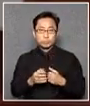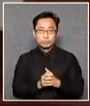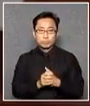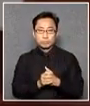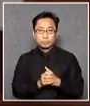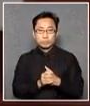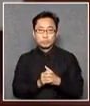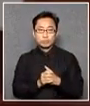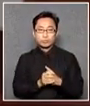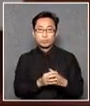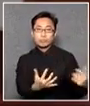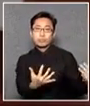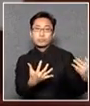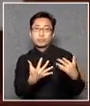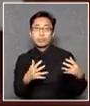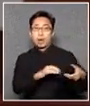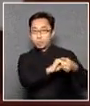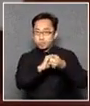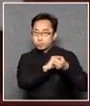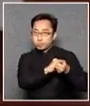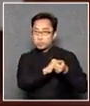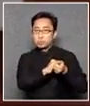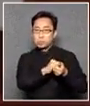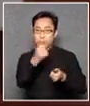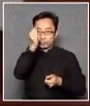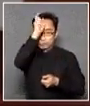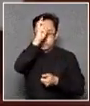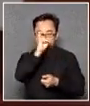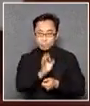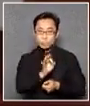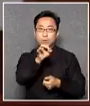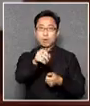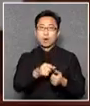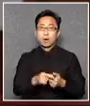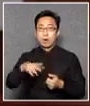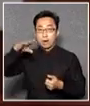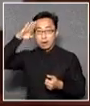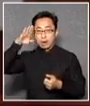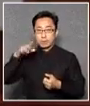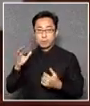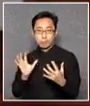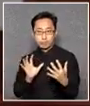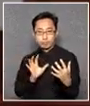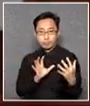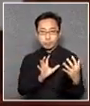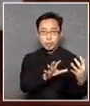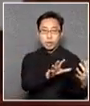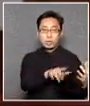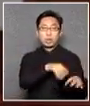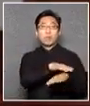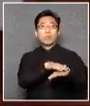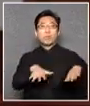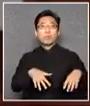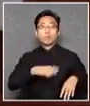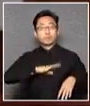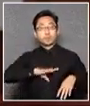集会群众众志成城，一而再再而三抵挡了警察的进逼，期间保持和平克制，没有使用